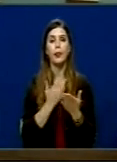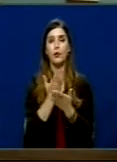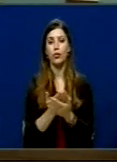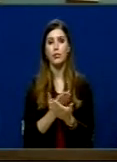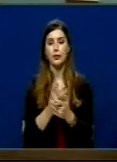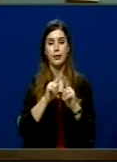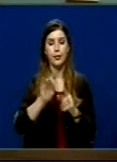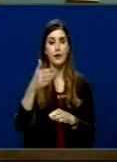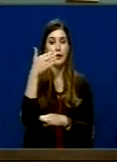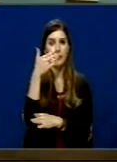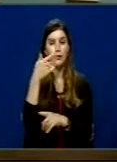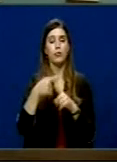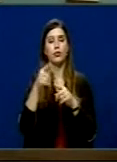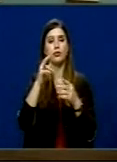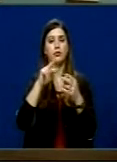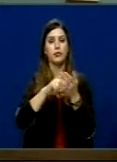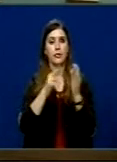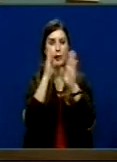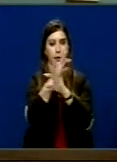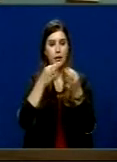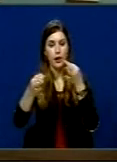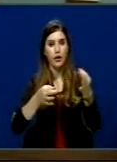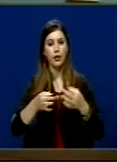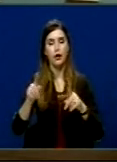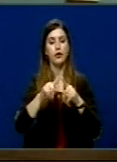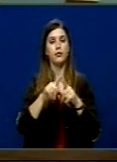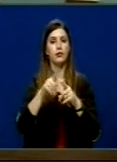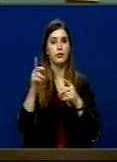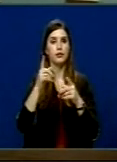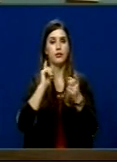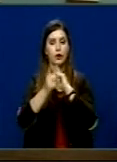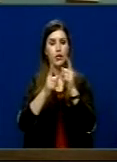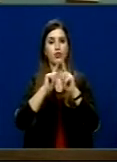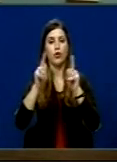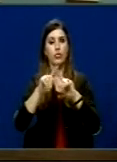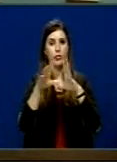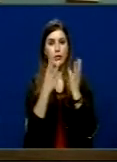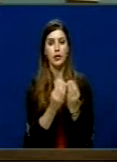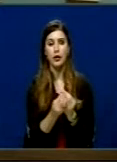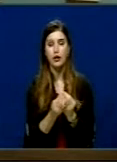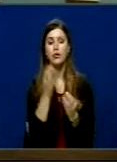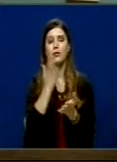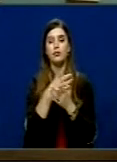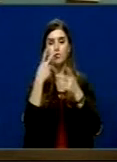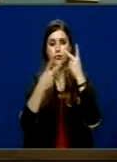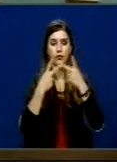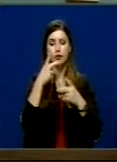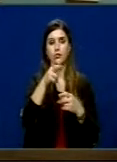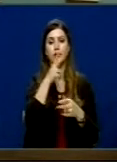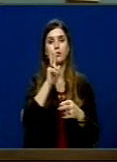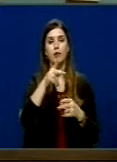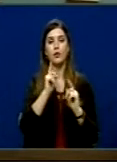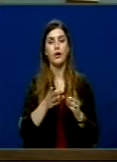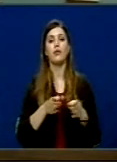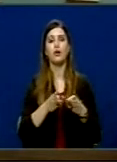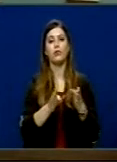projektuese dhe aprovimin e grupit teknik nga ish Ministria e Transportit dhe Postë Telekomunikacionit, tani Ministria e Infrastrukturës, është miratuar varianti i devijimit